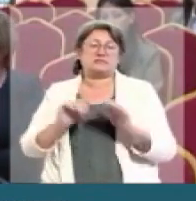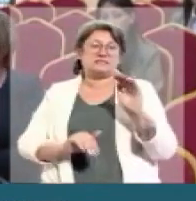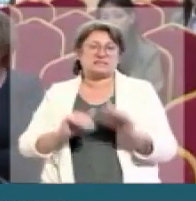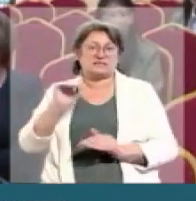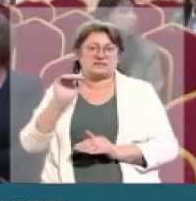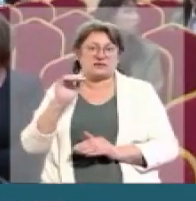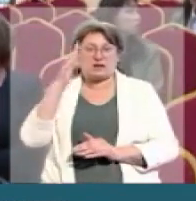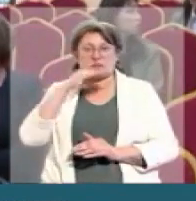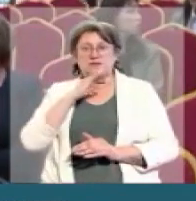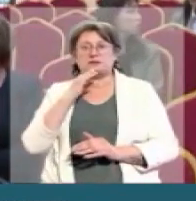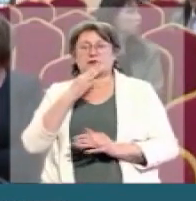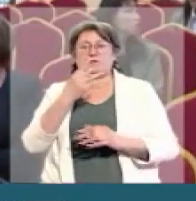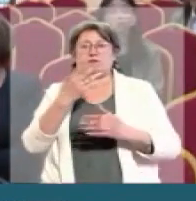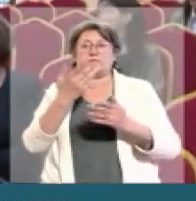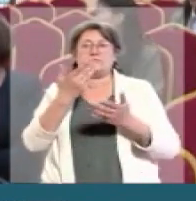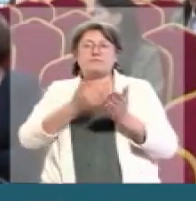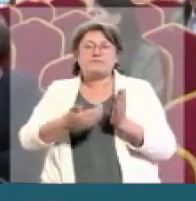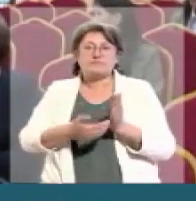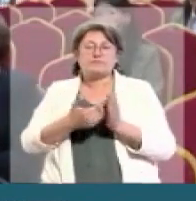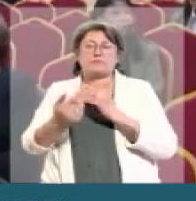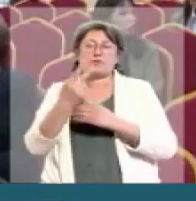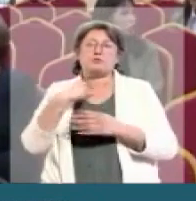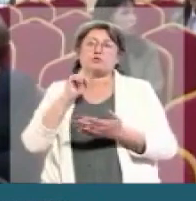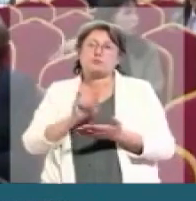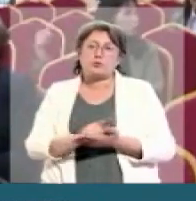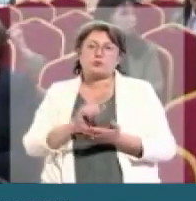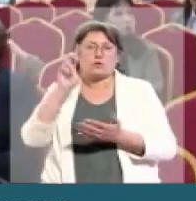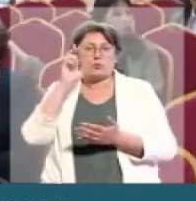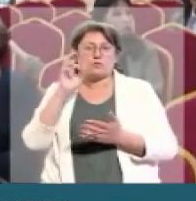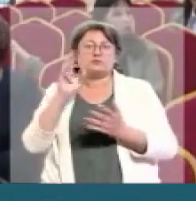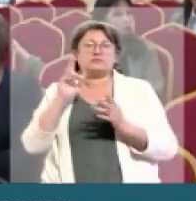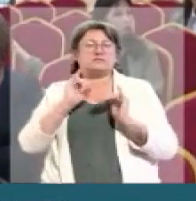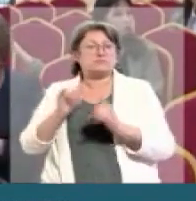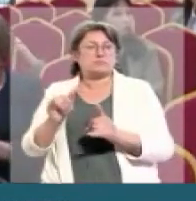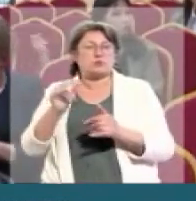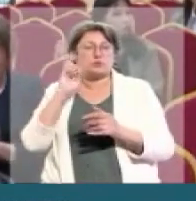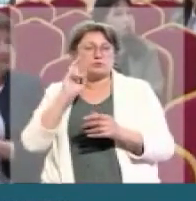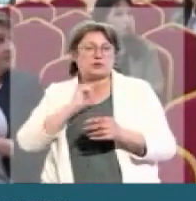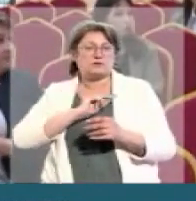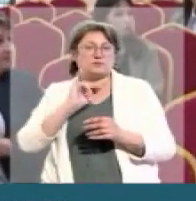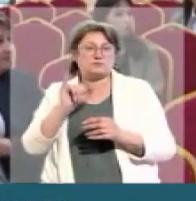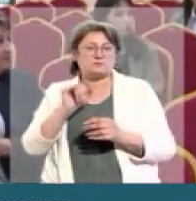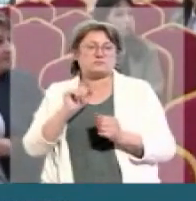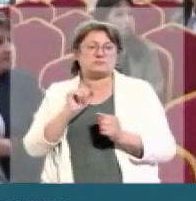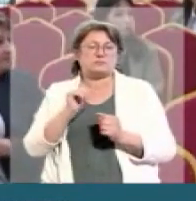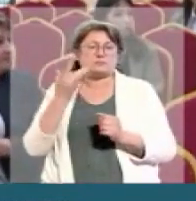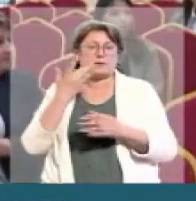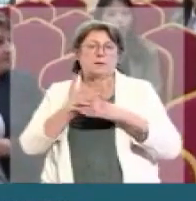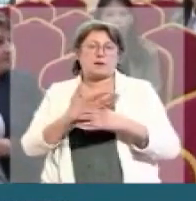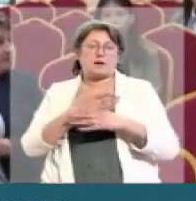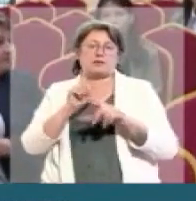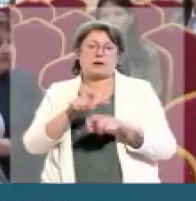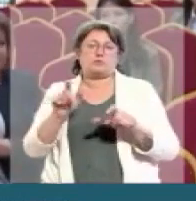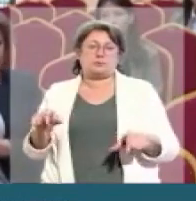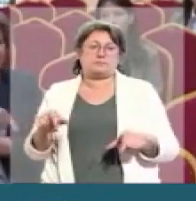детства родители прививали во мне чувство долга государству. И как бы у меня было всегда помогать, наверное,